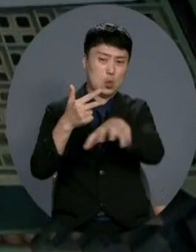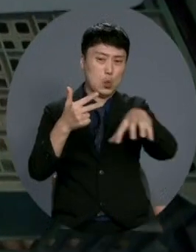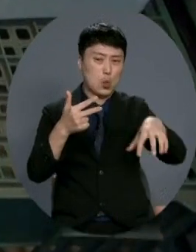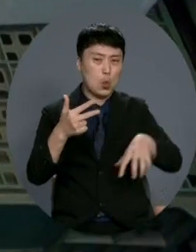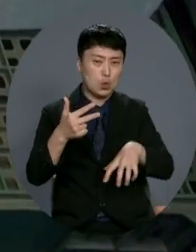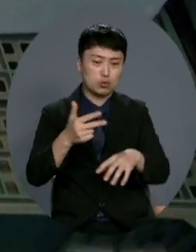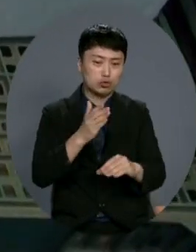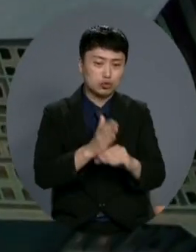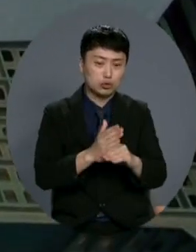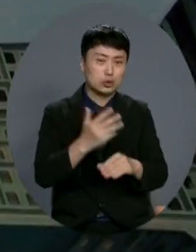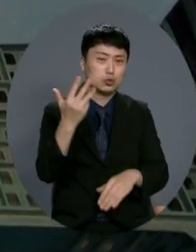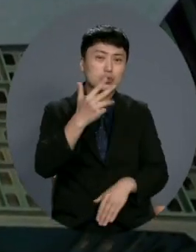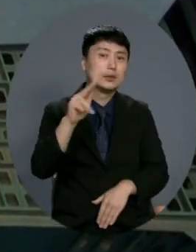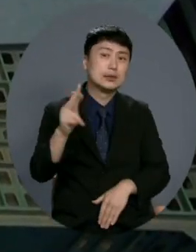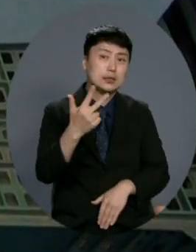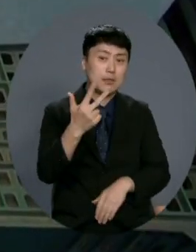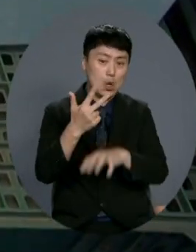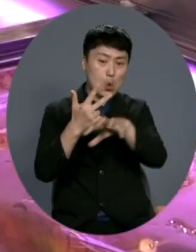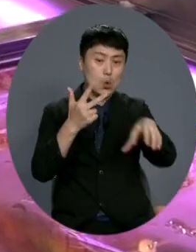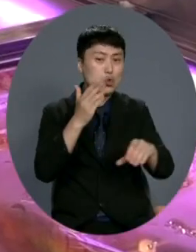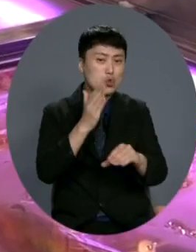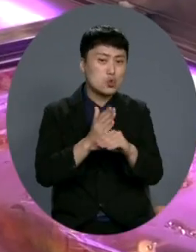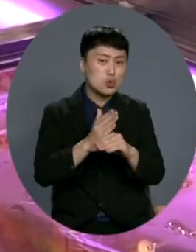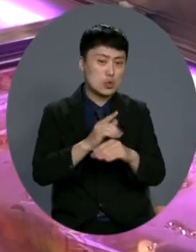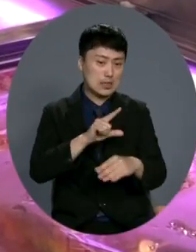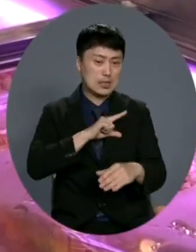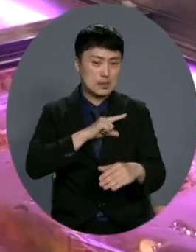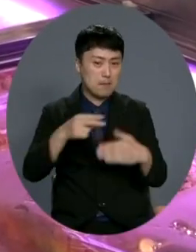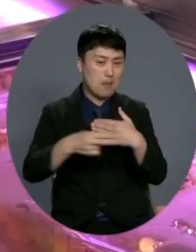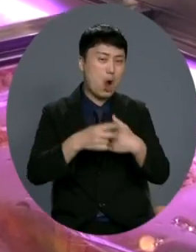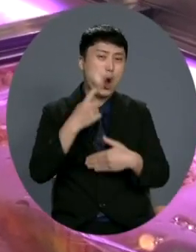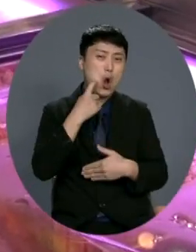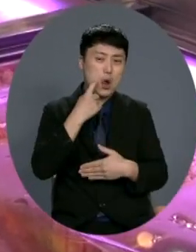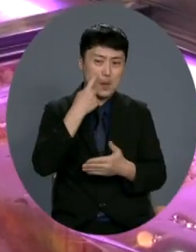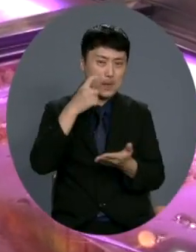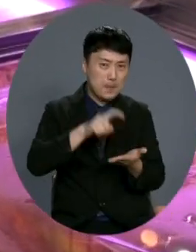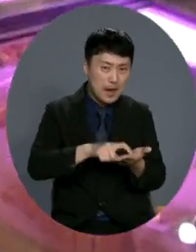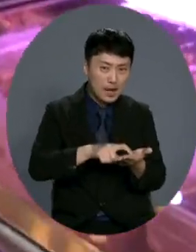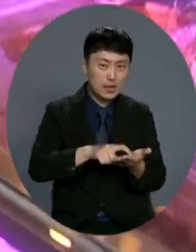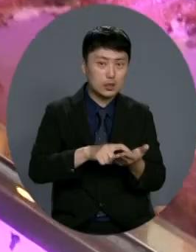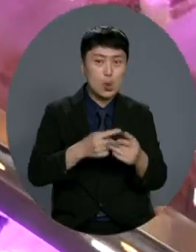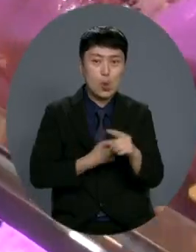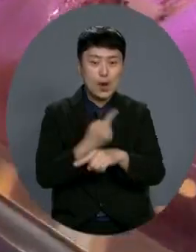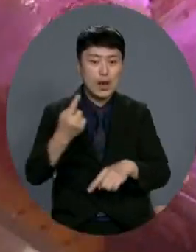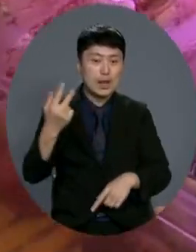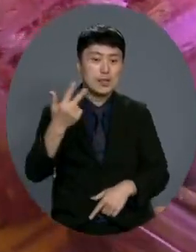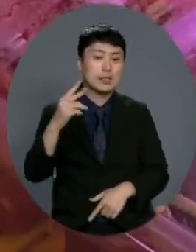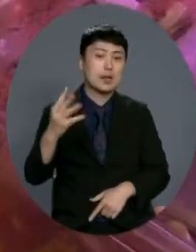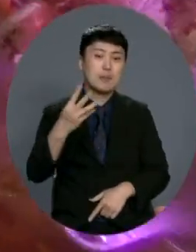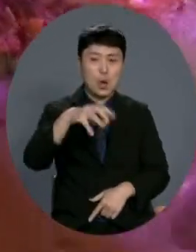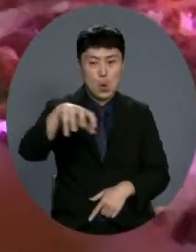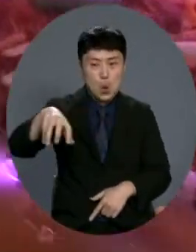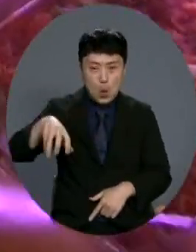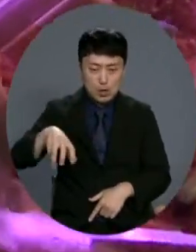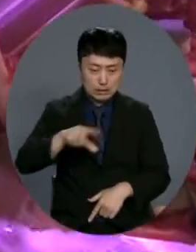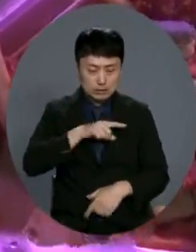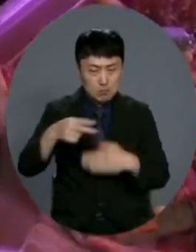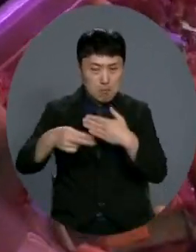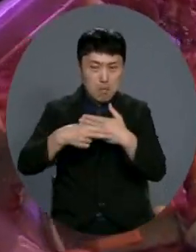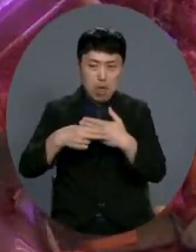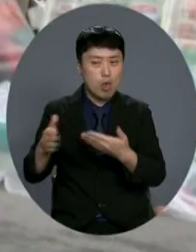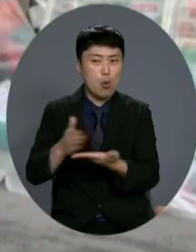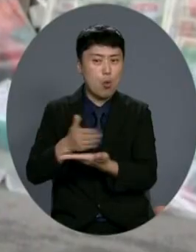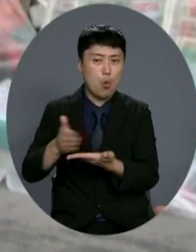이 가운데 9,700여 곳이 원산지를 거짓으로 표시했고 7,400여 곳은 아예 원산지를 표시하지